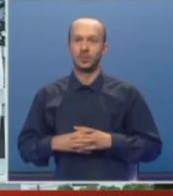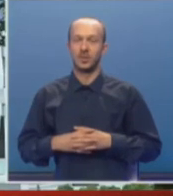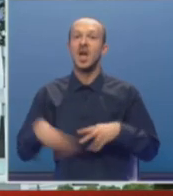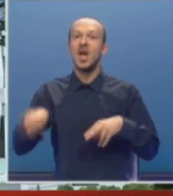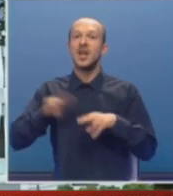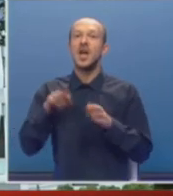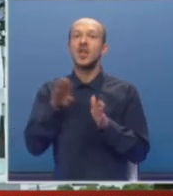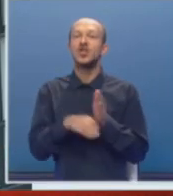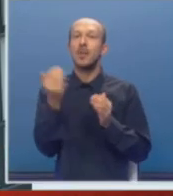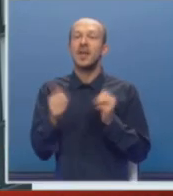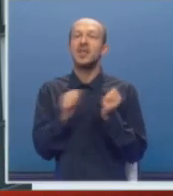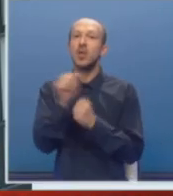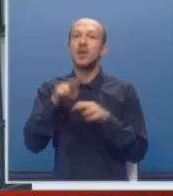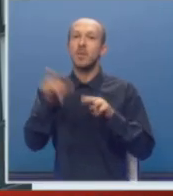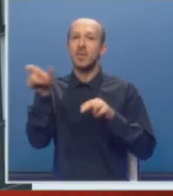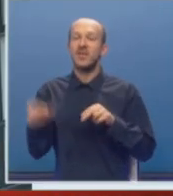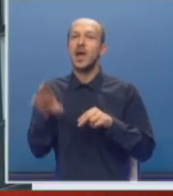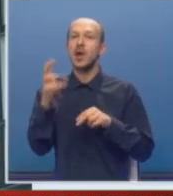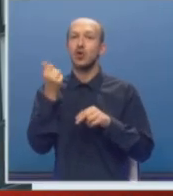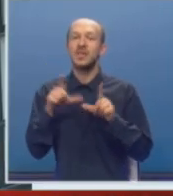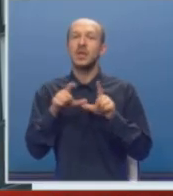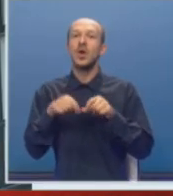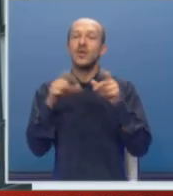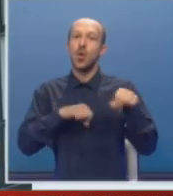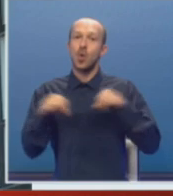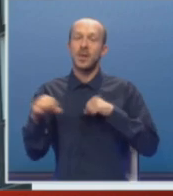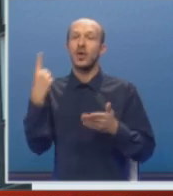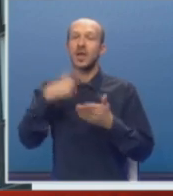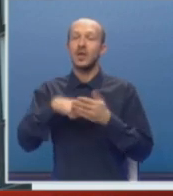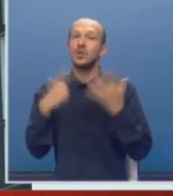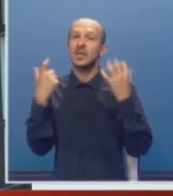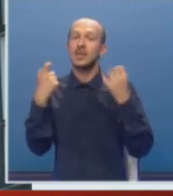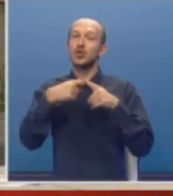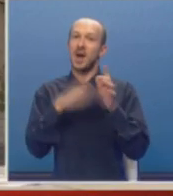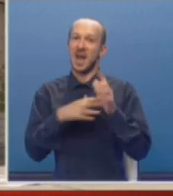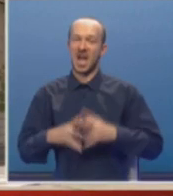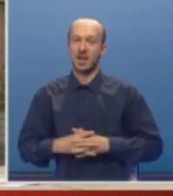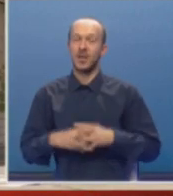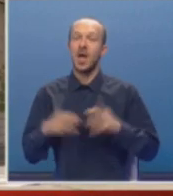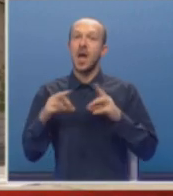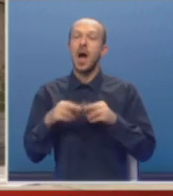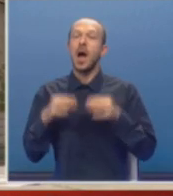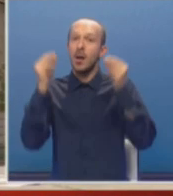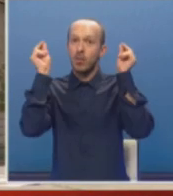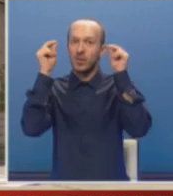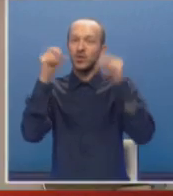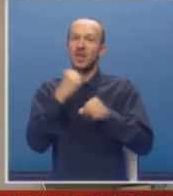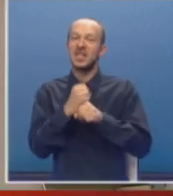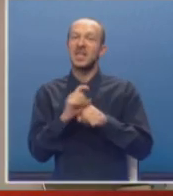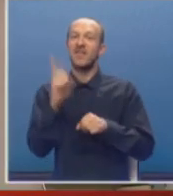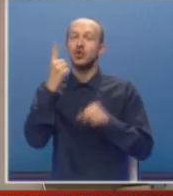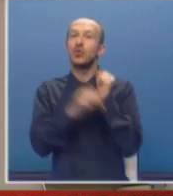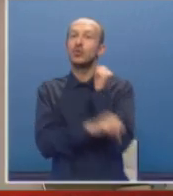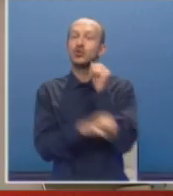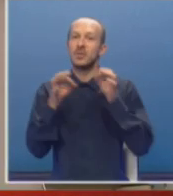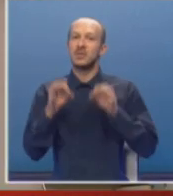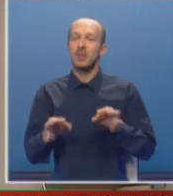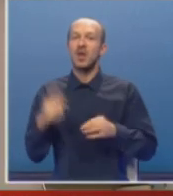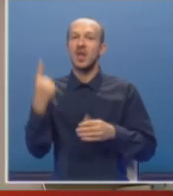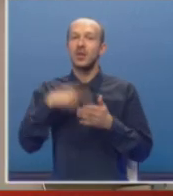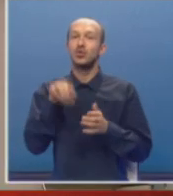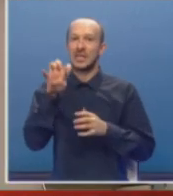Najniža plata diplomiranog pravnika ili ekonomiste u javnoj upravi je oko 1700 maraka, dok je za prosvetnog radnika sa visokom stručnom spremom